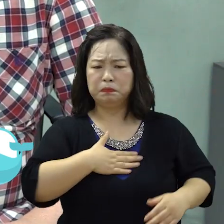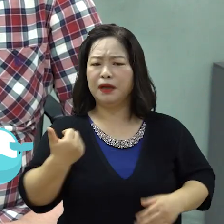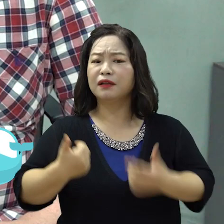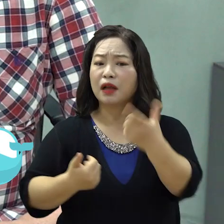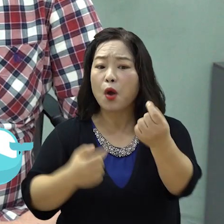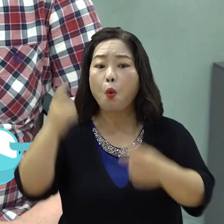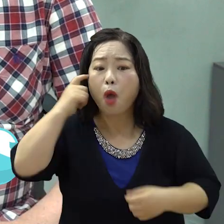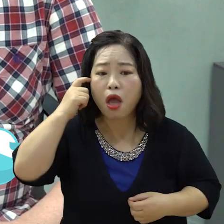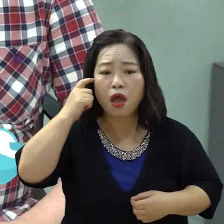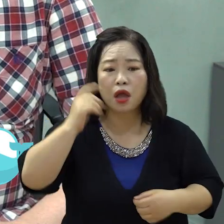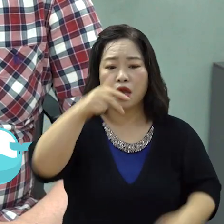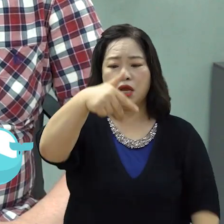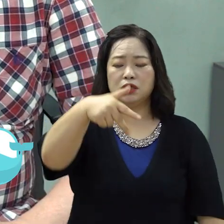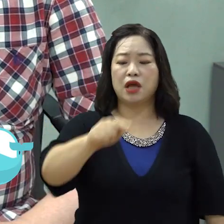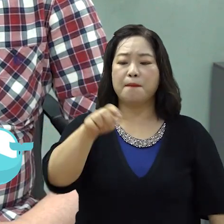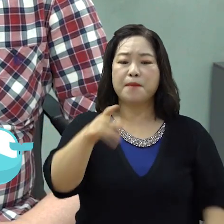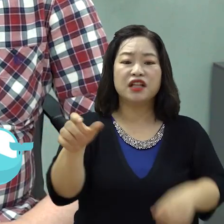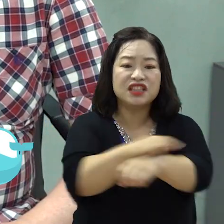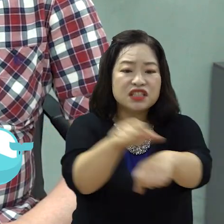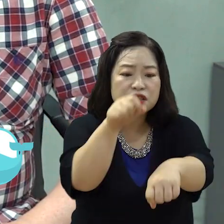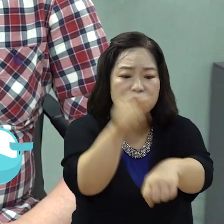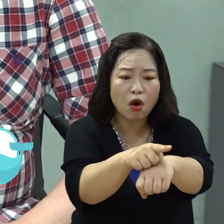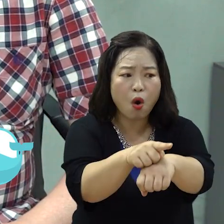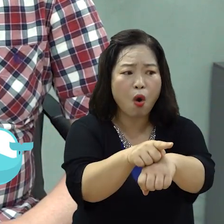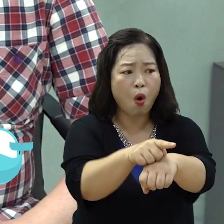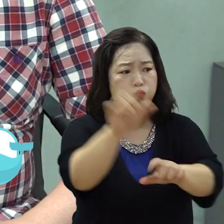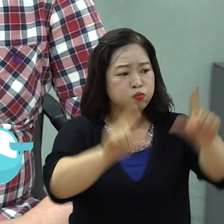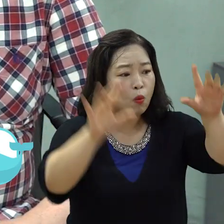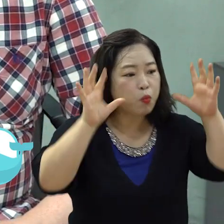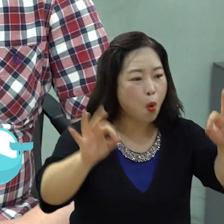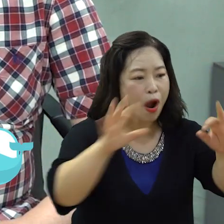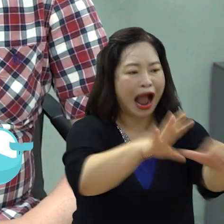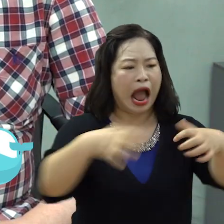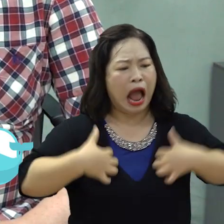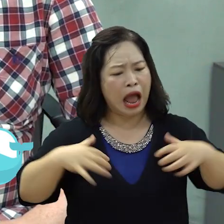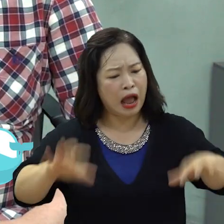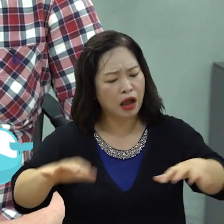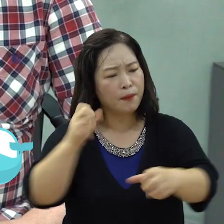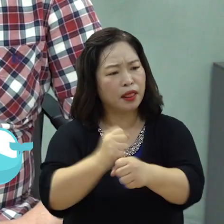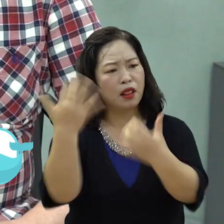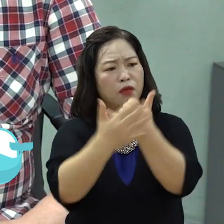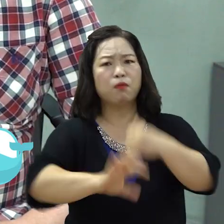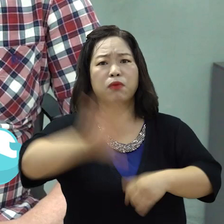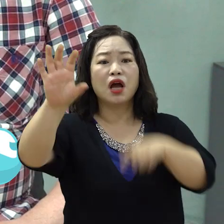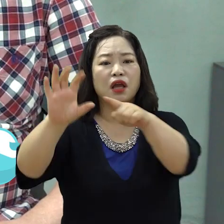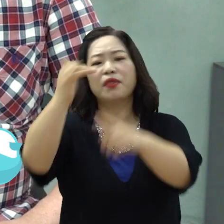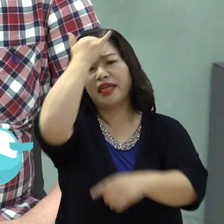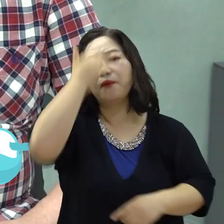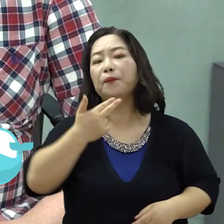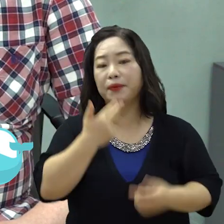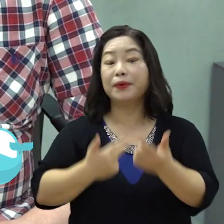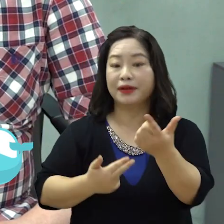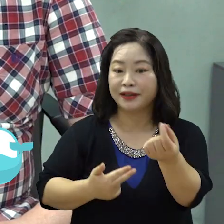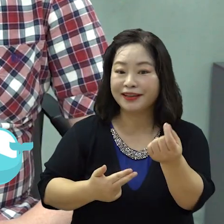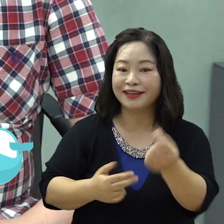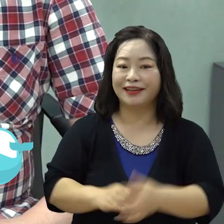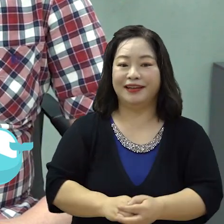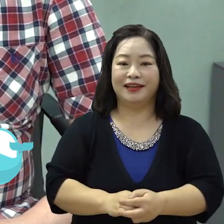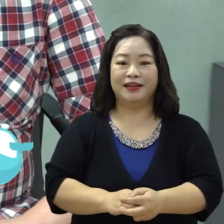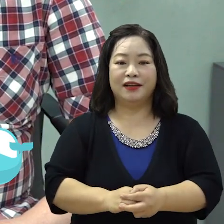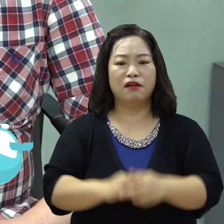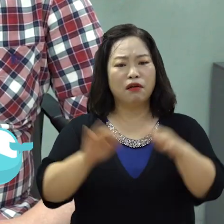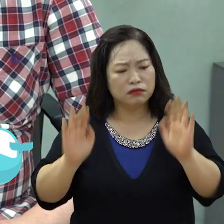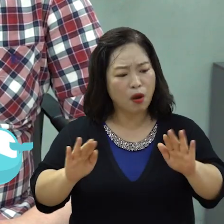당사자 관점에서는 함부로 자폐 특성이나 이런 거를 패러디의 대상 이렇게 삼는 거는 좀 예의가 아닌 것 같아요. 그리고